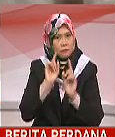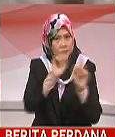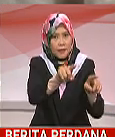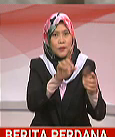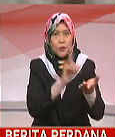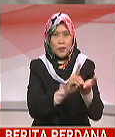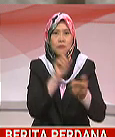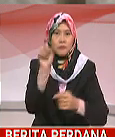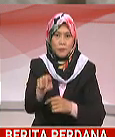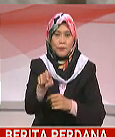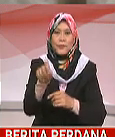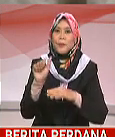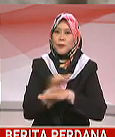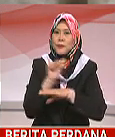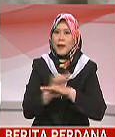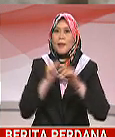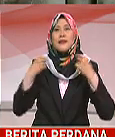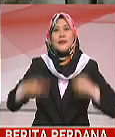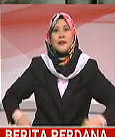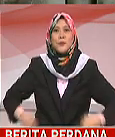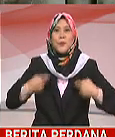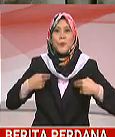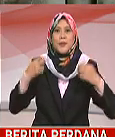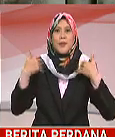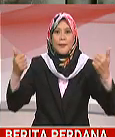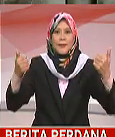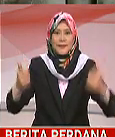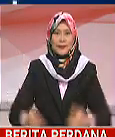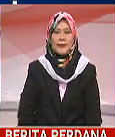keempat, amalkan gaya hidup sihat.